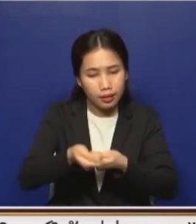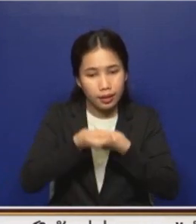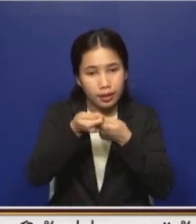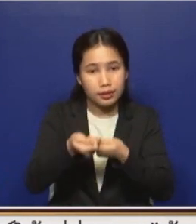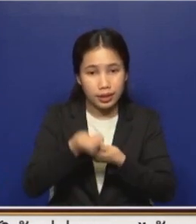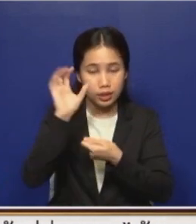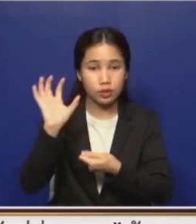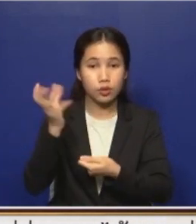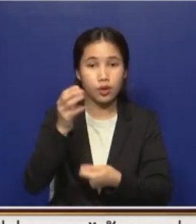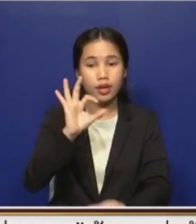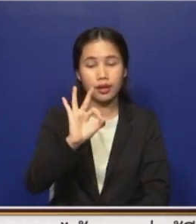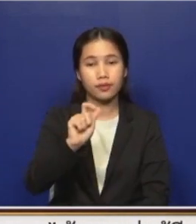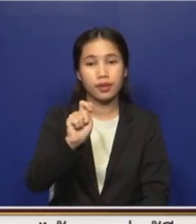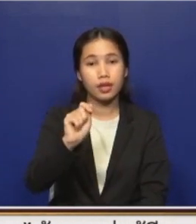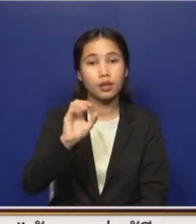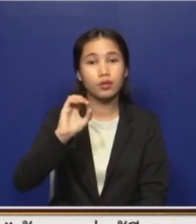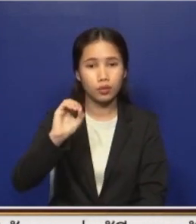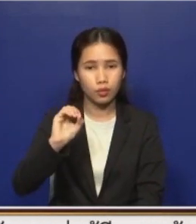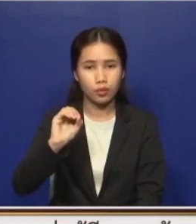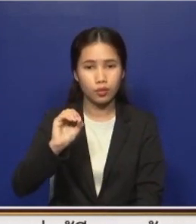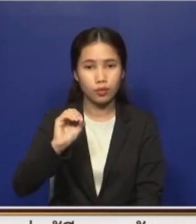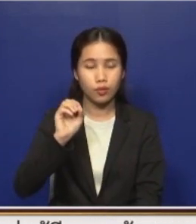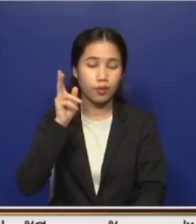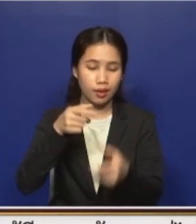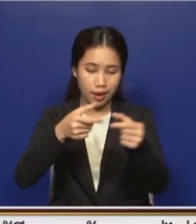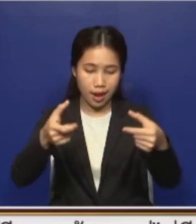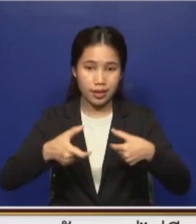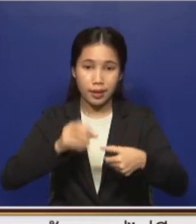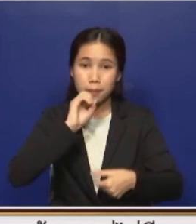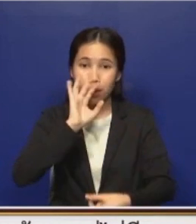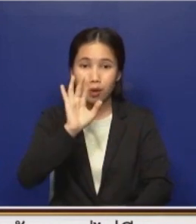ที่สูงถึง 9% ของประชากรท่าน